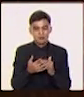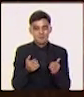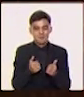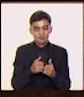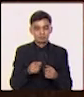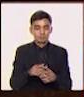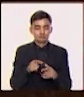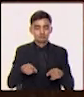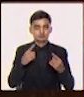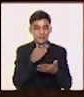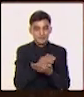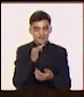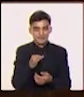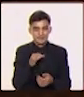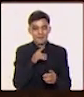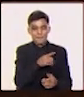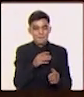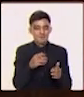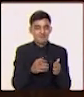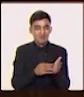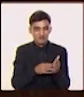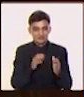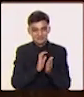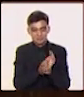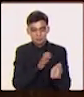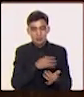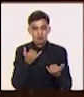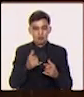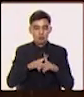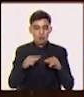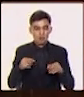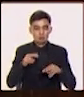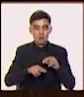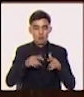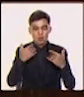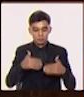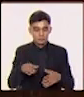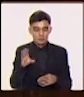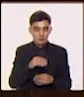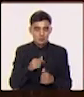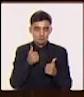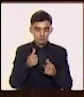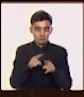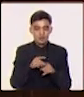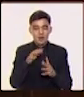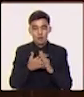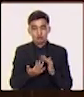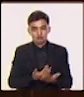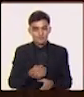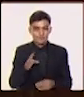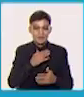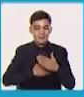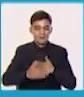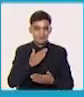атыр, сосын тойқа сыймайтын болғаннан кейін, осында мені мектеп салынды, ол өте тамаша болып атыр, ауыл тұрғындарының қуанышы